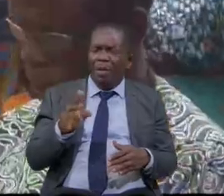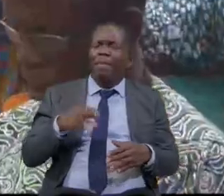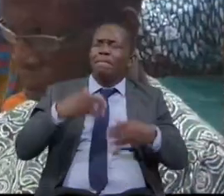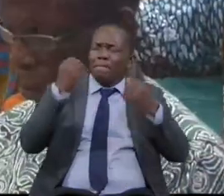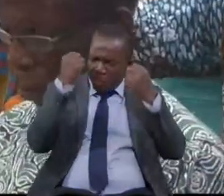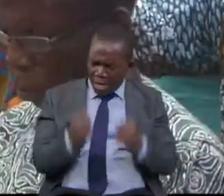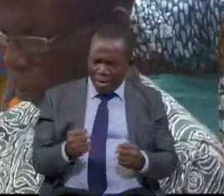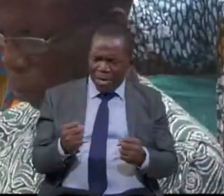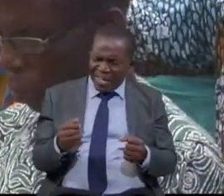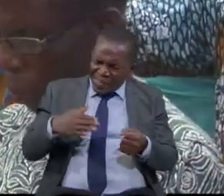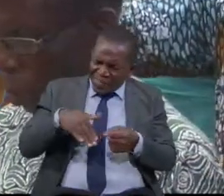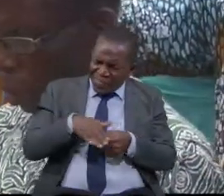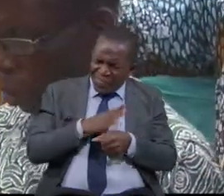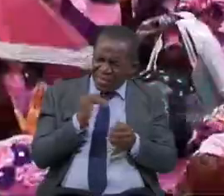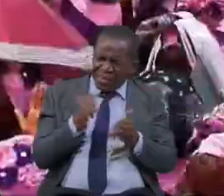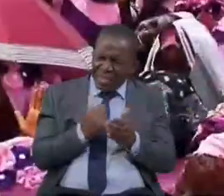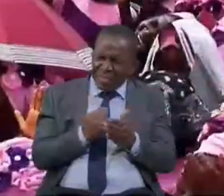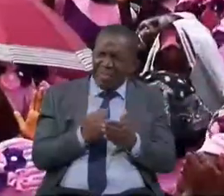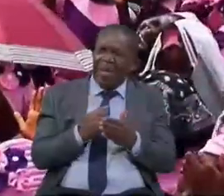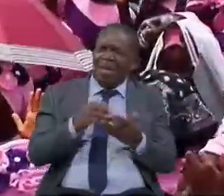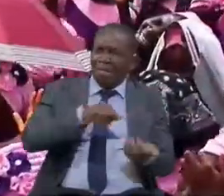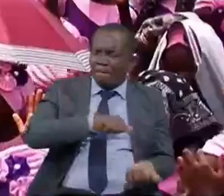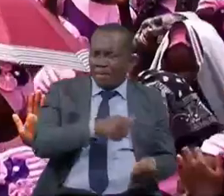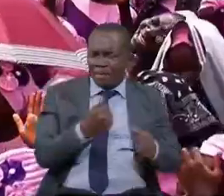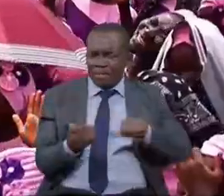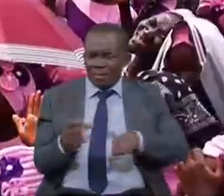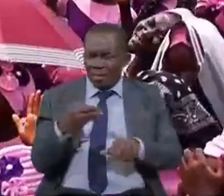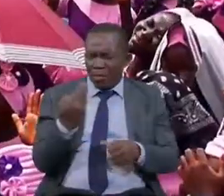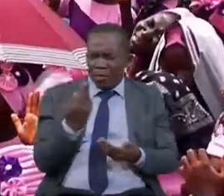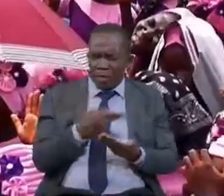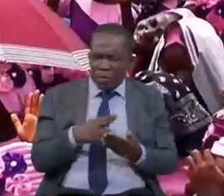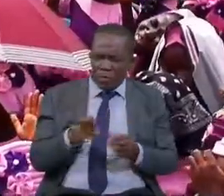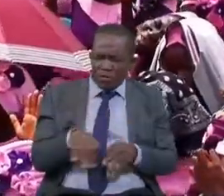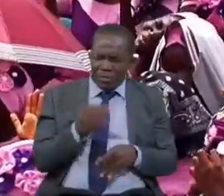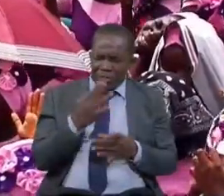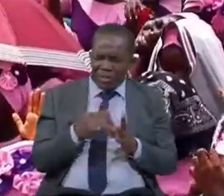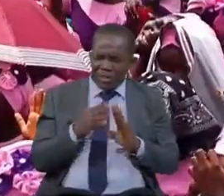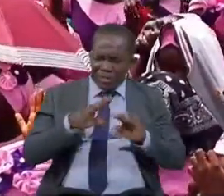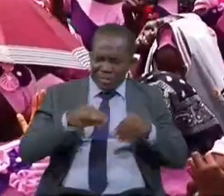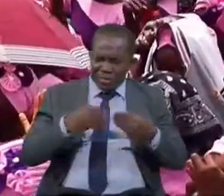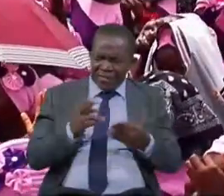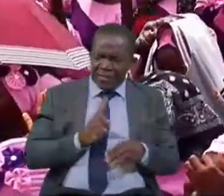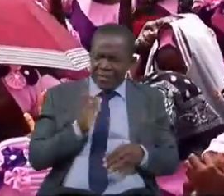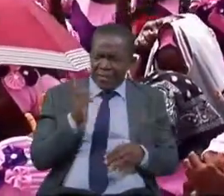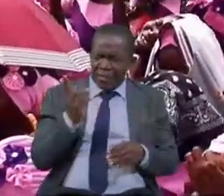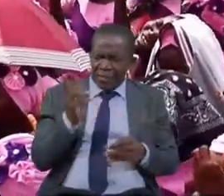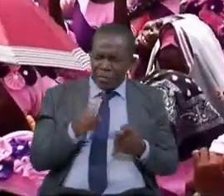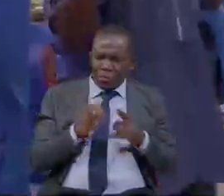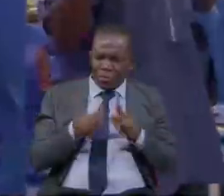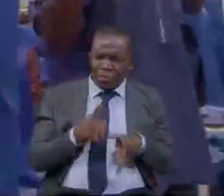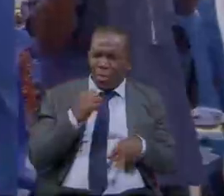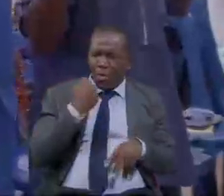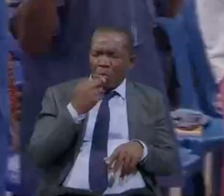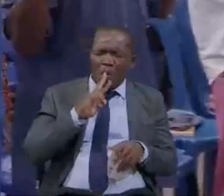l'effusion, le baptême du Saint-Esprit accorde au vase sanctifié au nom